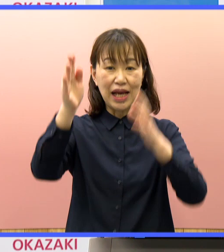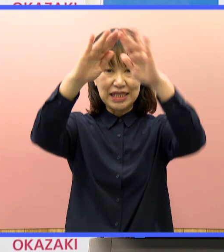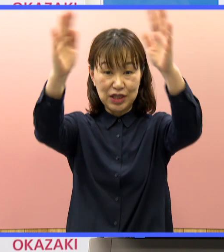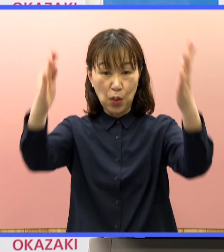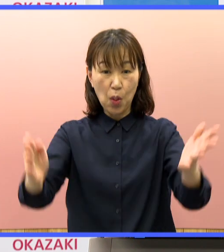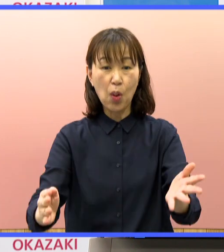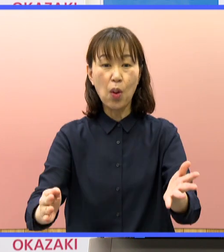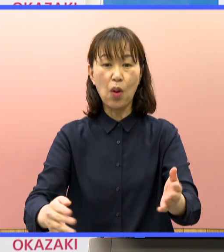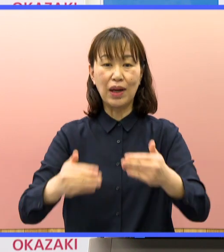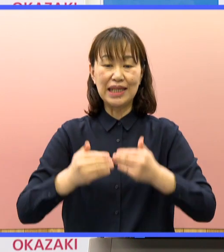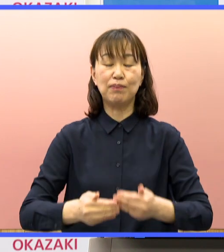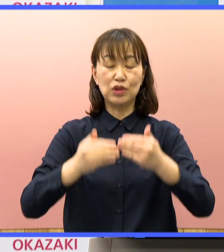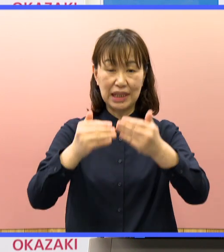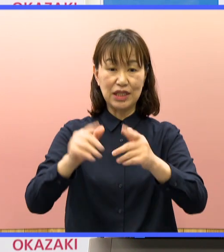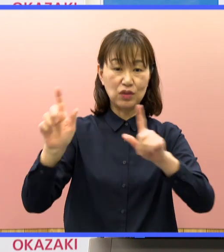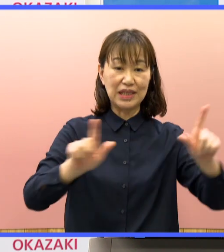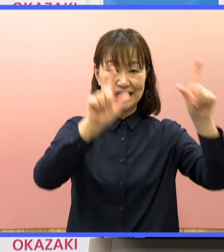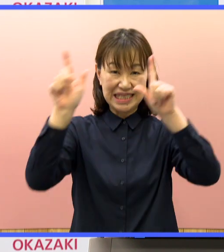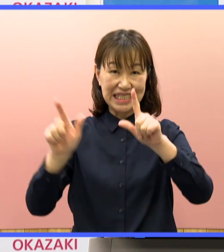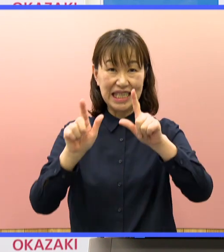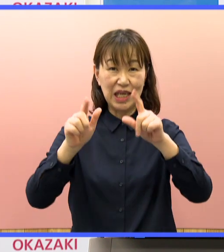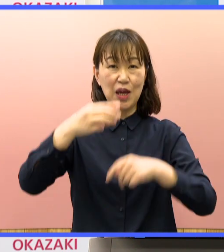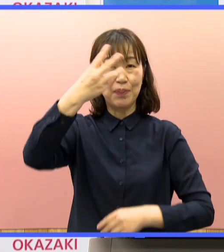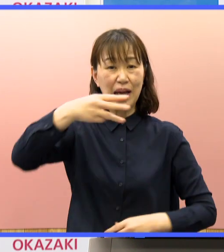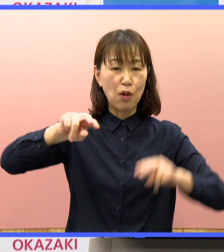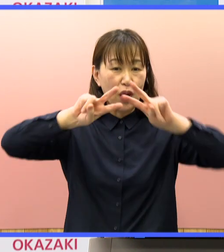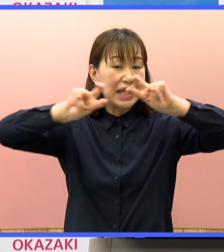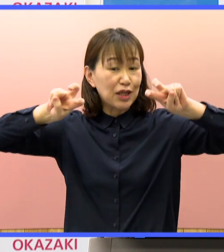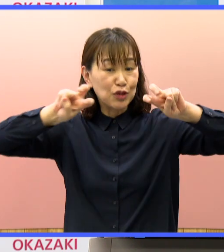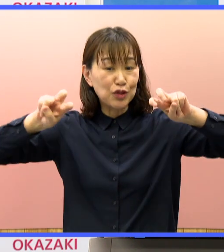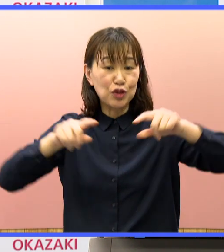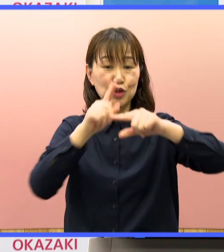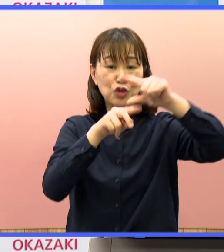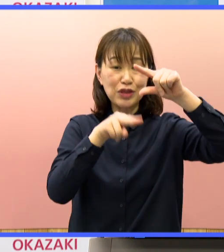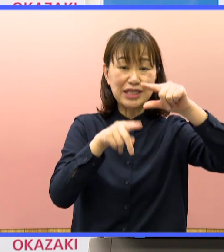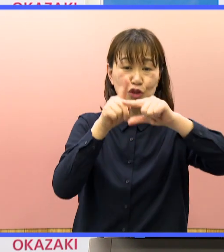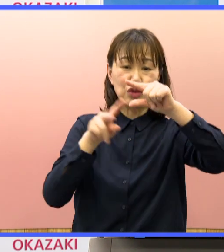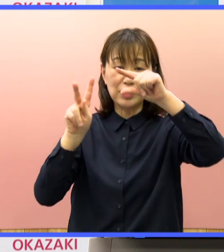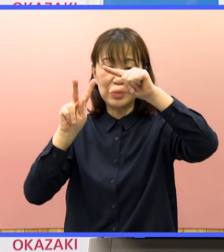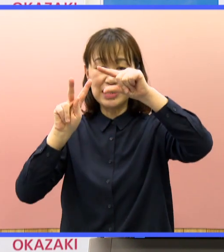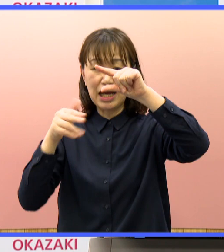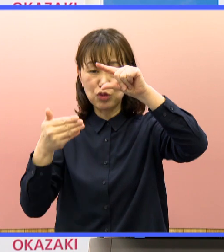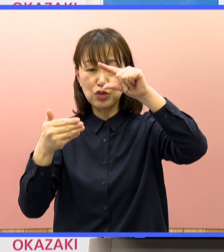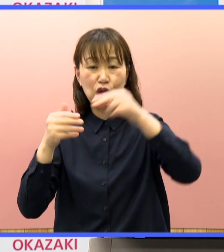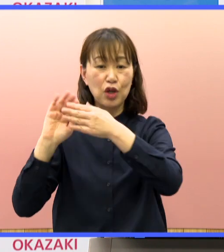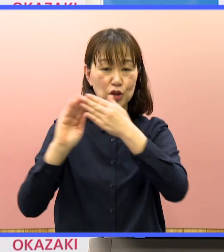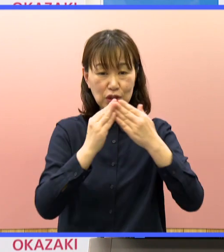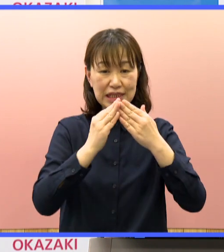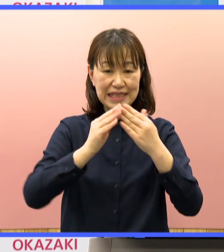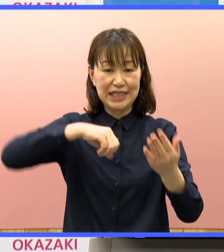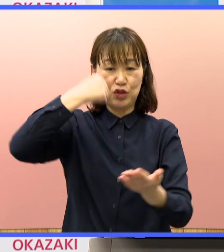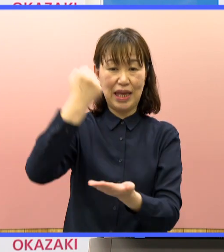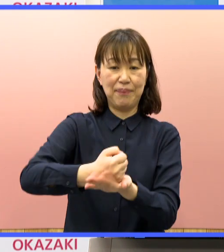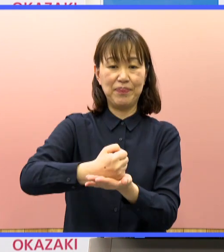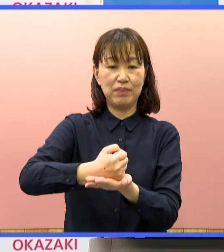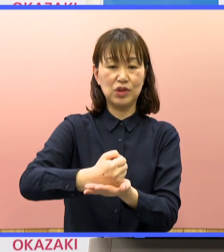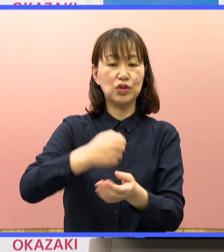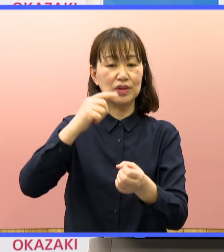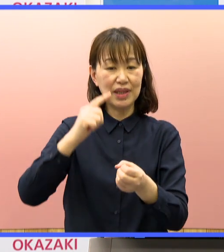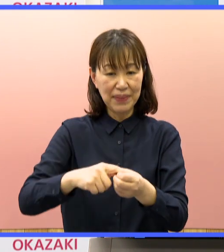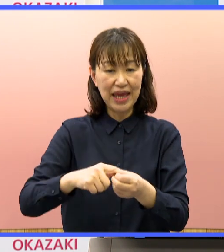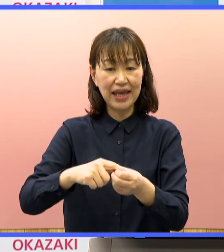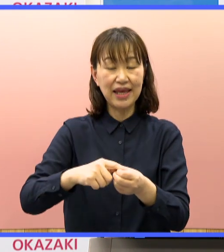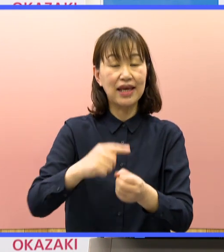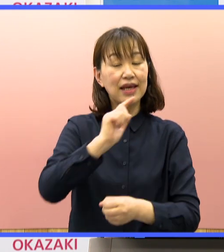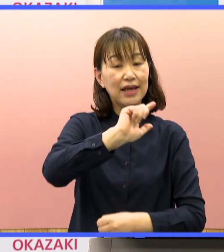暮らしで三河を開く中枢中核都市岡崎を実現するため、事務事業を停滞させることなく、さまざまな課